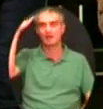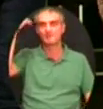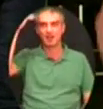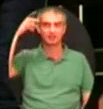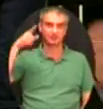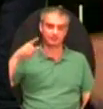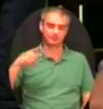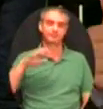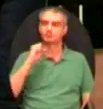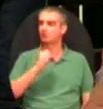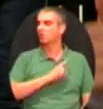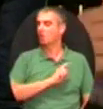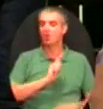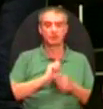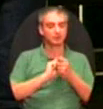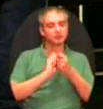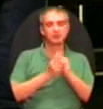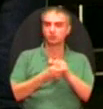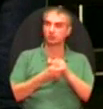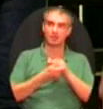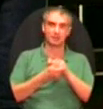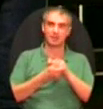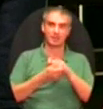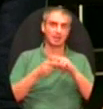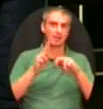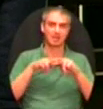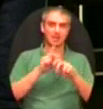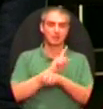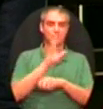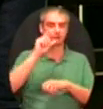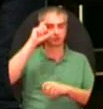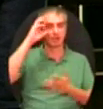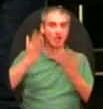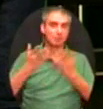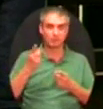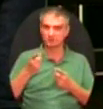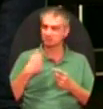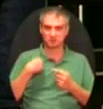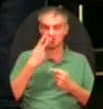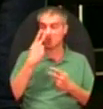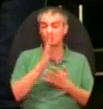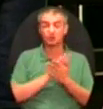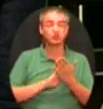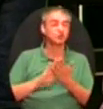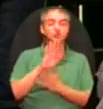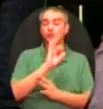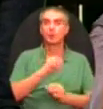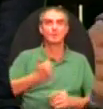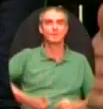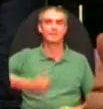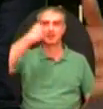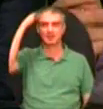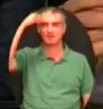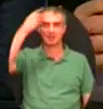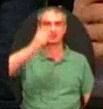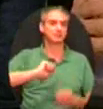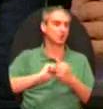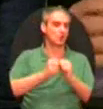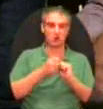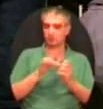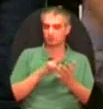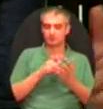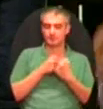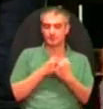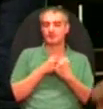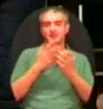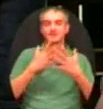הפלסטינית, בוודאי לא תשתנה אחרי עידן אבו מאזן. אני לא רואה שום מנהיג פלסטיני, בוודאי לא נוכח